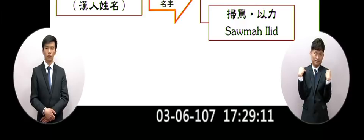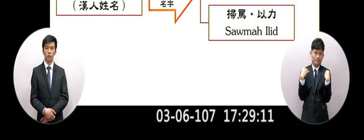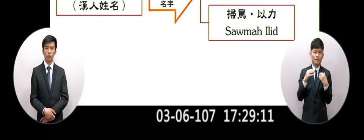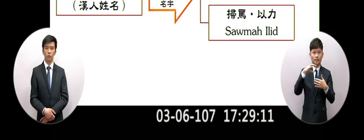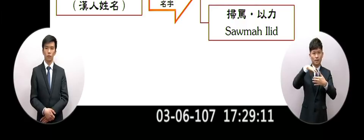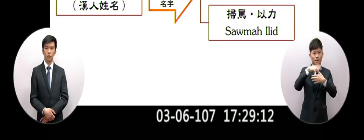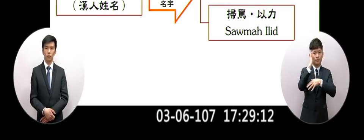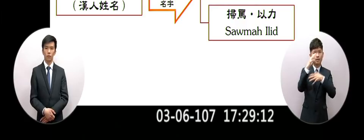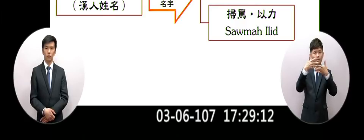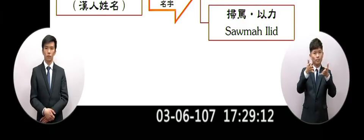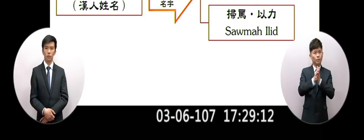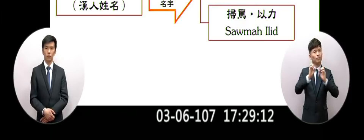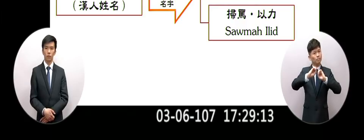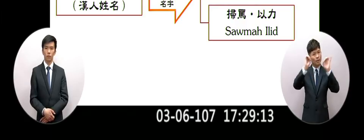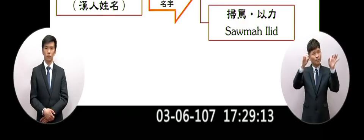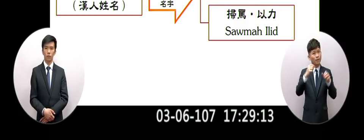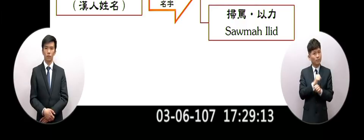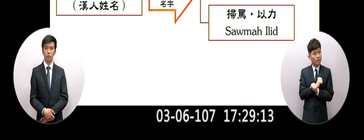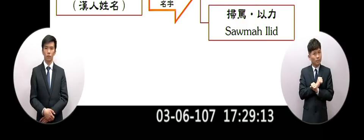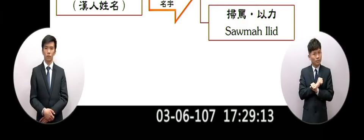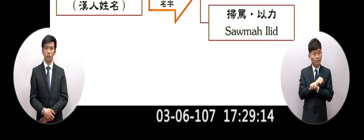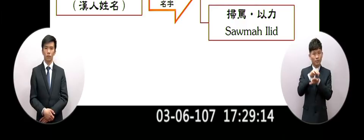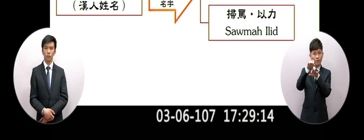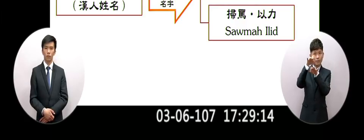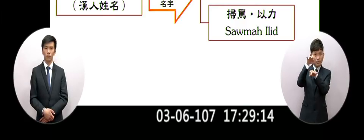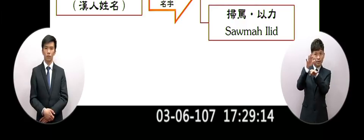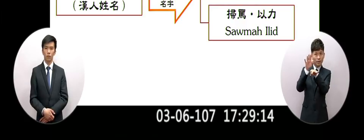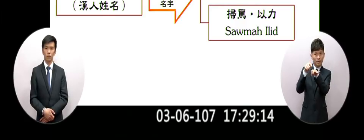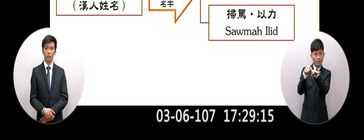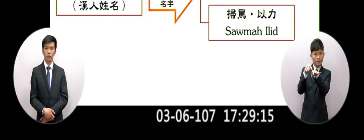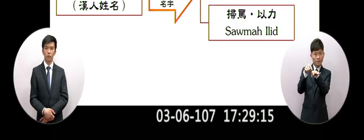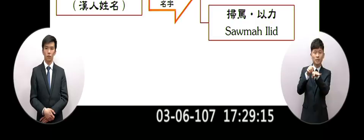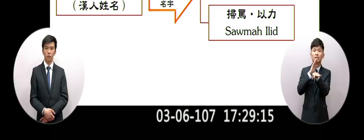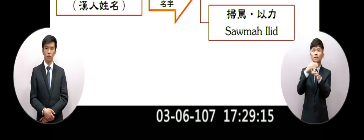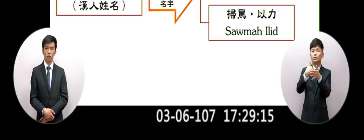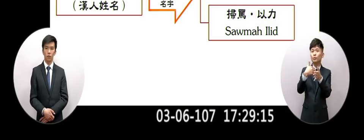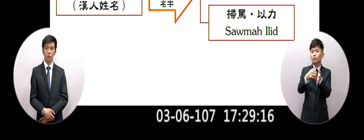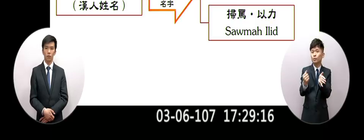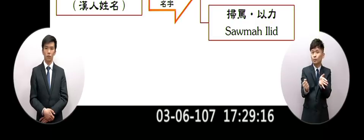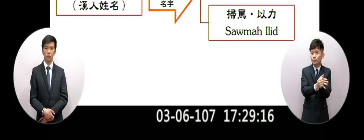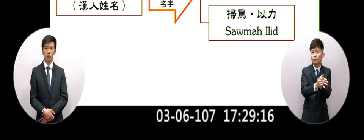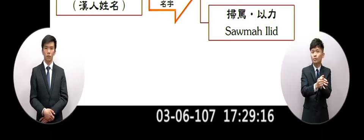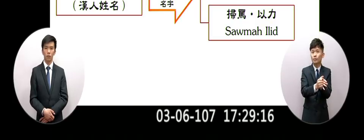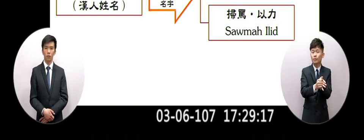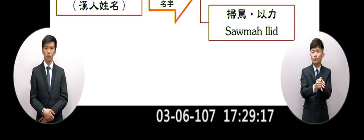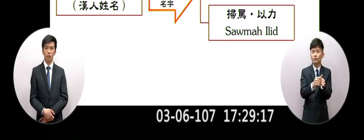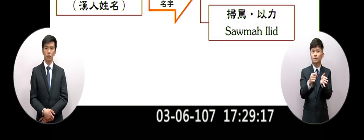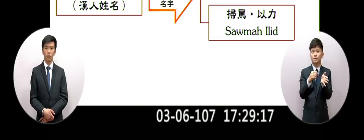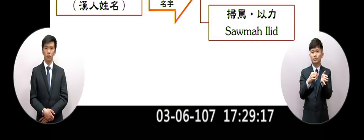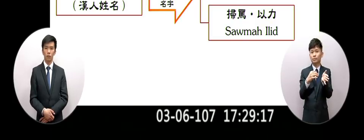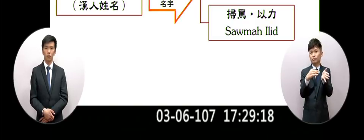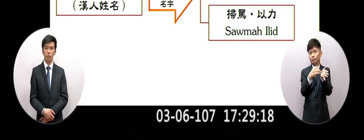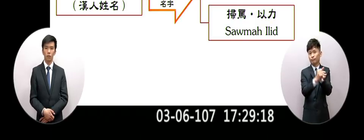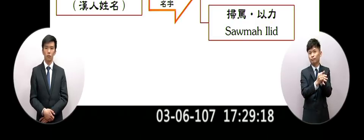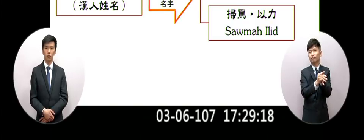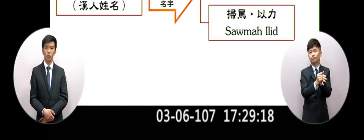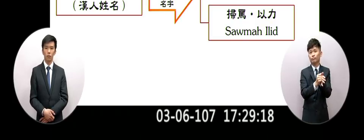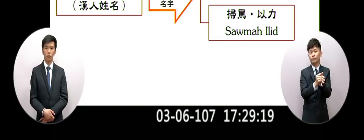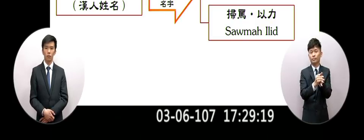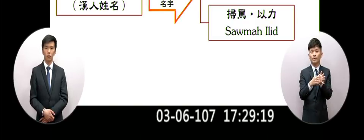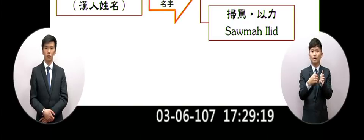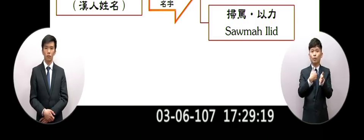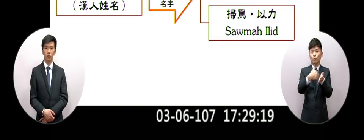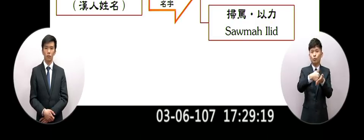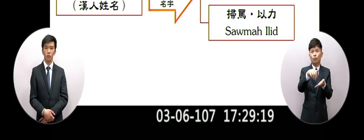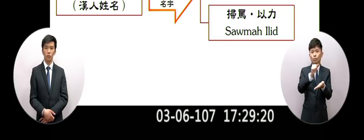不断地提醒我们哦，下面这个只是符号哦，而这种注记的方式只是注记，它只是符